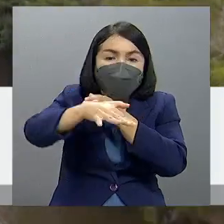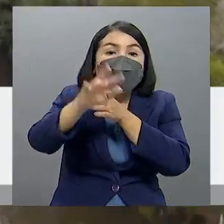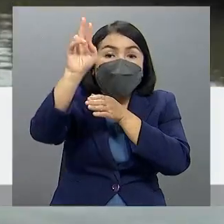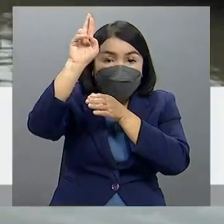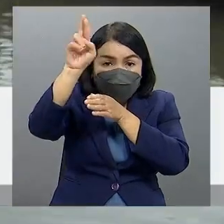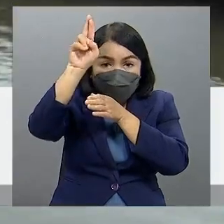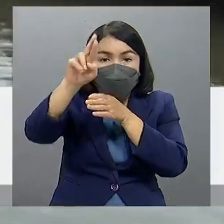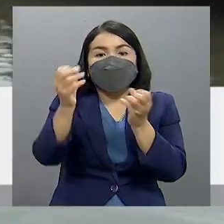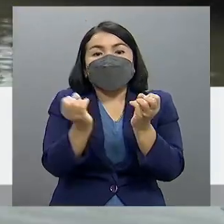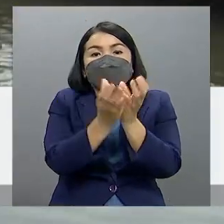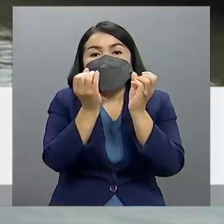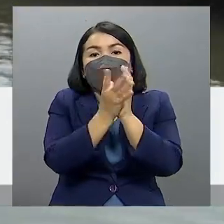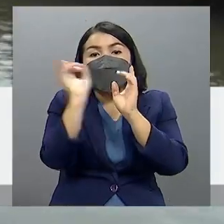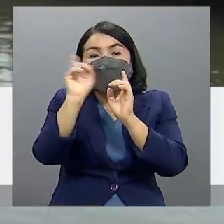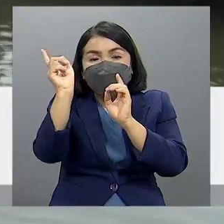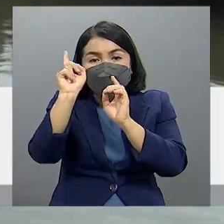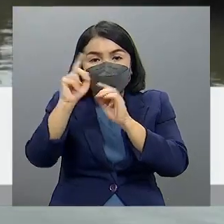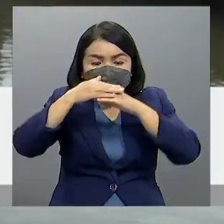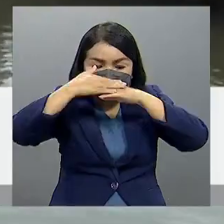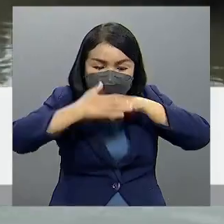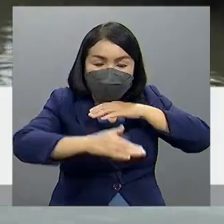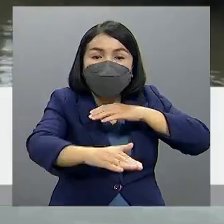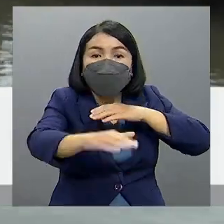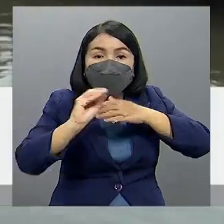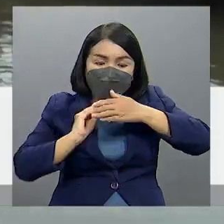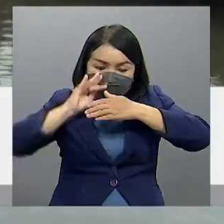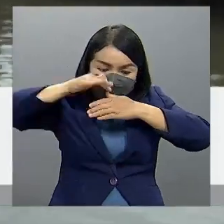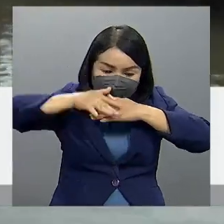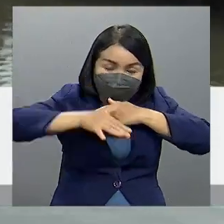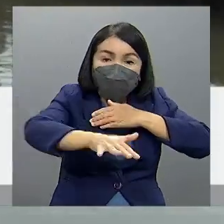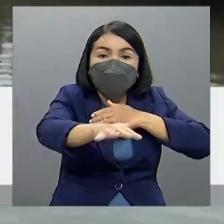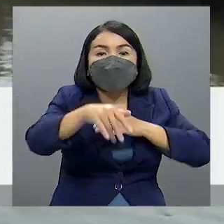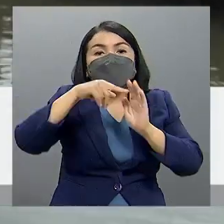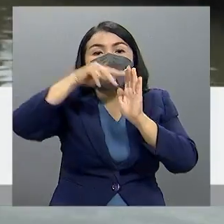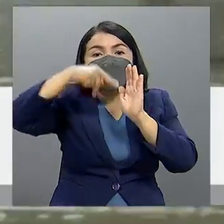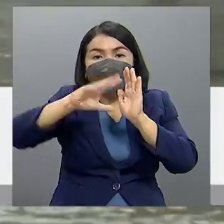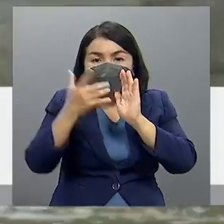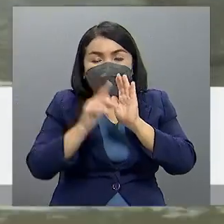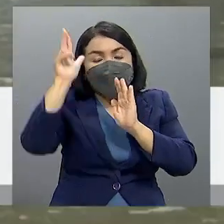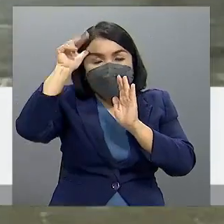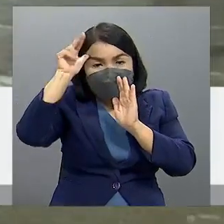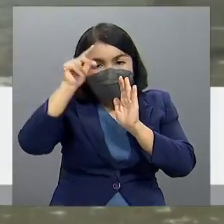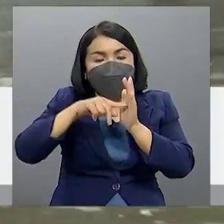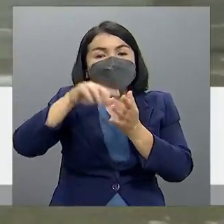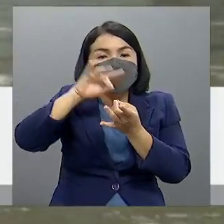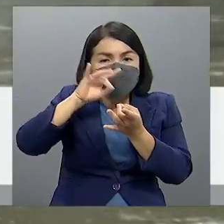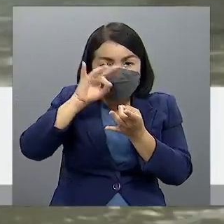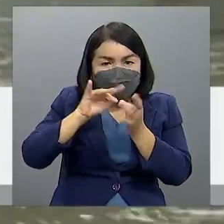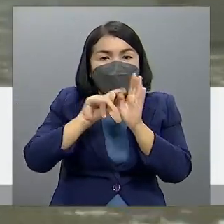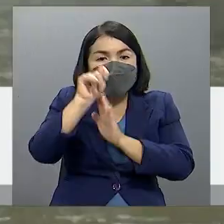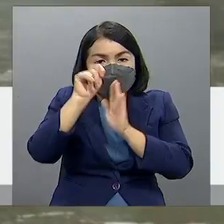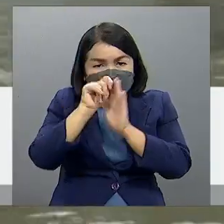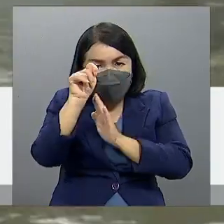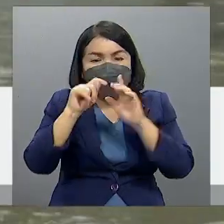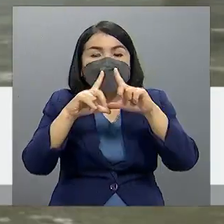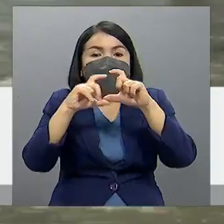เวณท้ายอ่างเก็บน้ำอย่างเช่นในพื้นที่ภาคเหนือที่จังหวัดพิษณุโลกลำปางสุโขทัยน่านเพชรบูรณ์และอุตรดิตถ์ภาคตะวัน